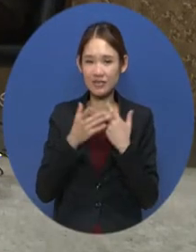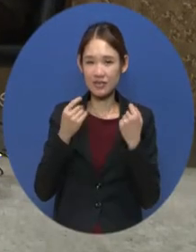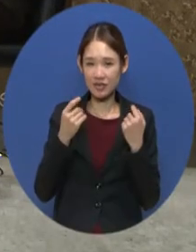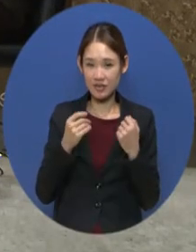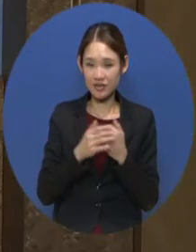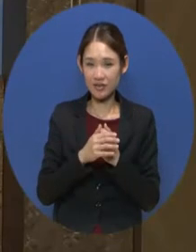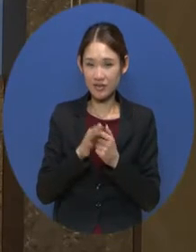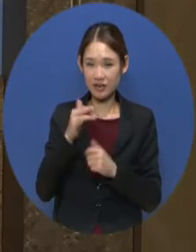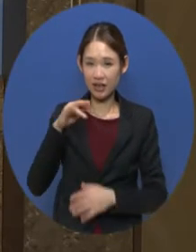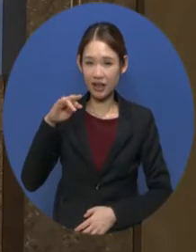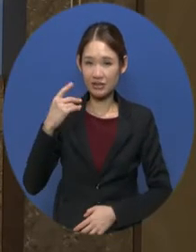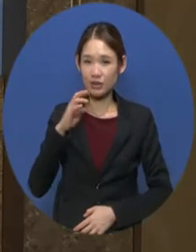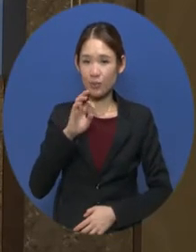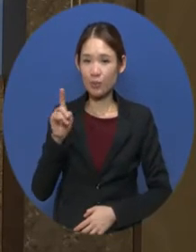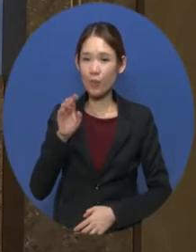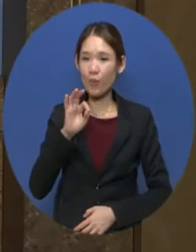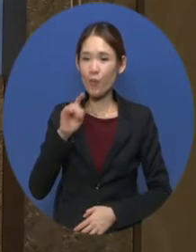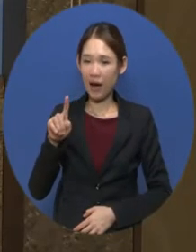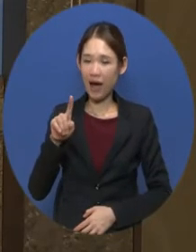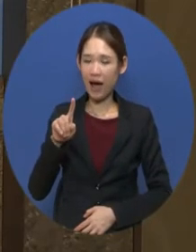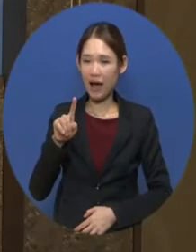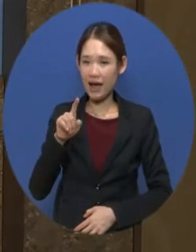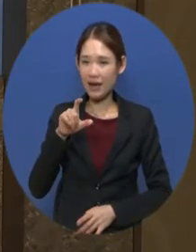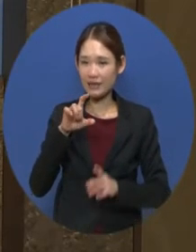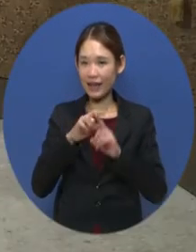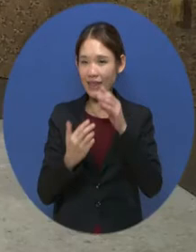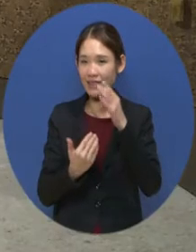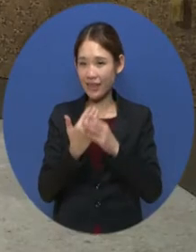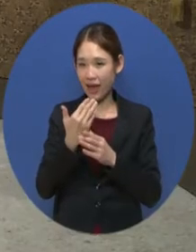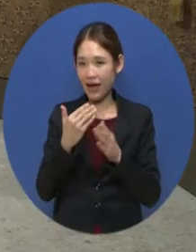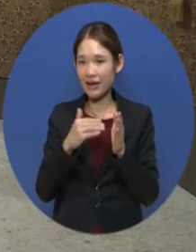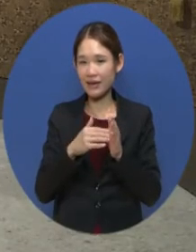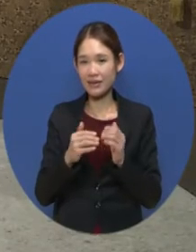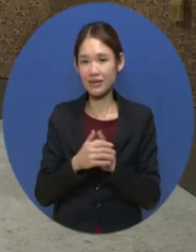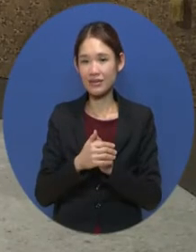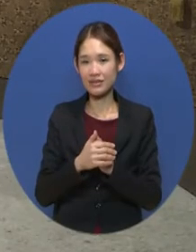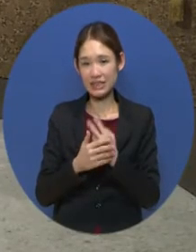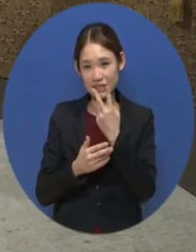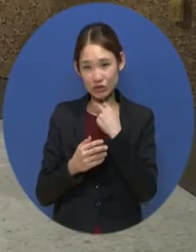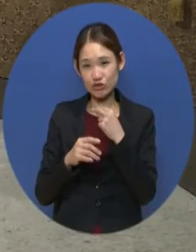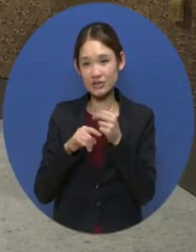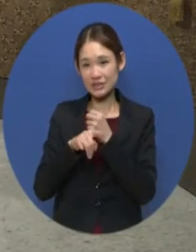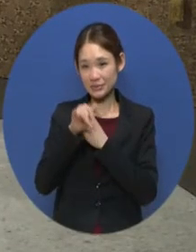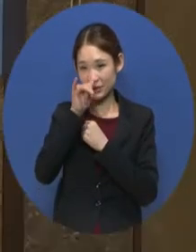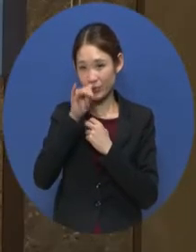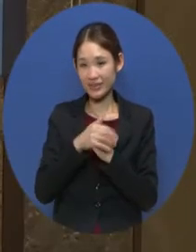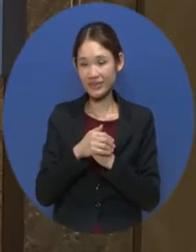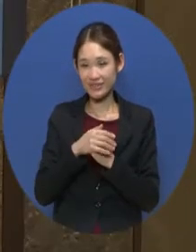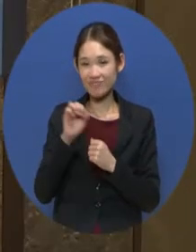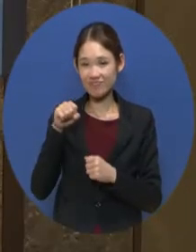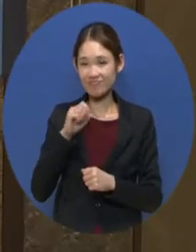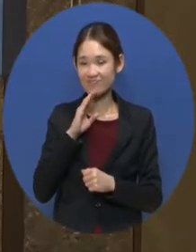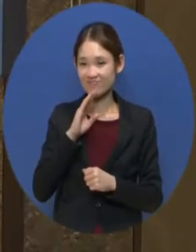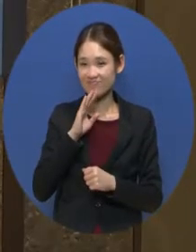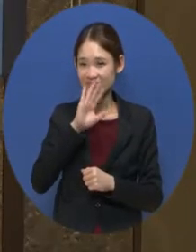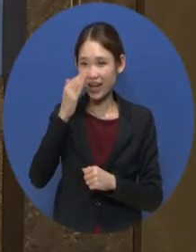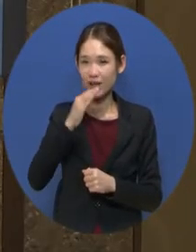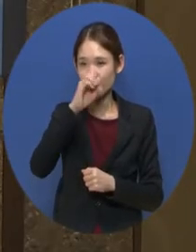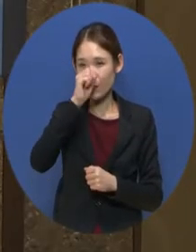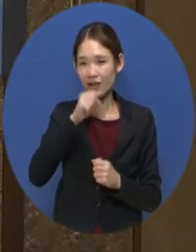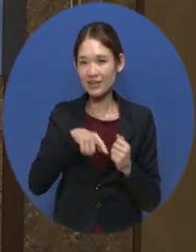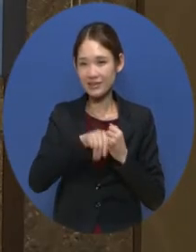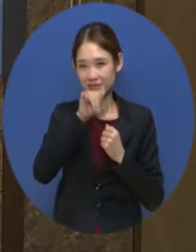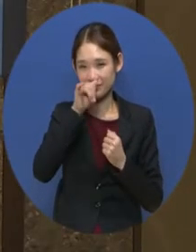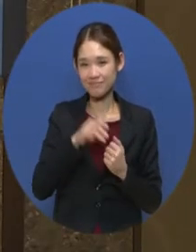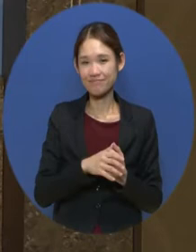네. 헬스모아라는 이름은 그렇게 태어나게 된. 네, 네 근데 이중적 의미로도 좋을 것 같은데요. 네, 뭐 그렇게도 네, 다 좋은 뜻이니까요. 네,